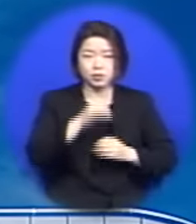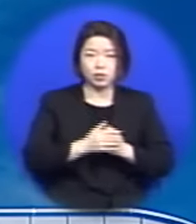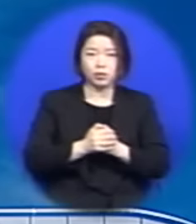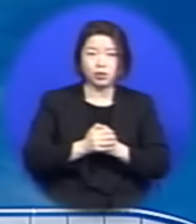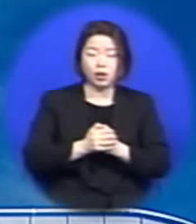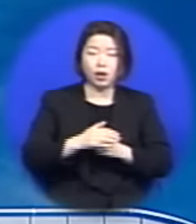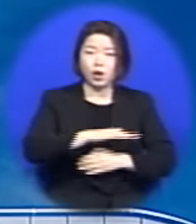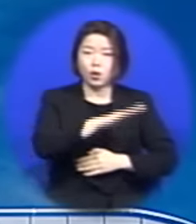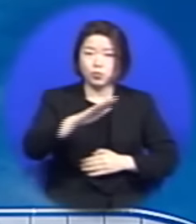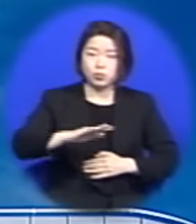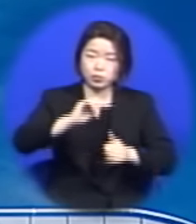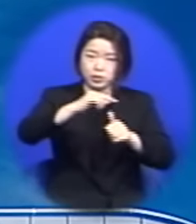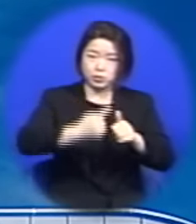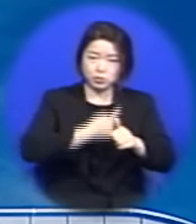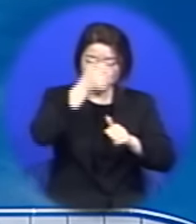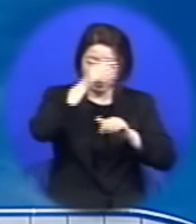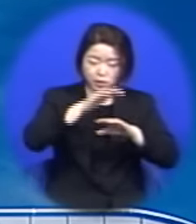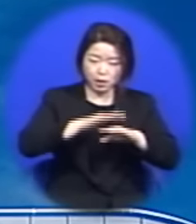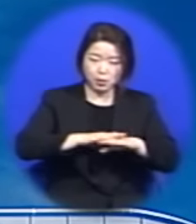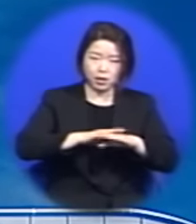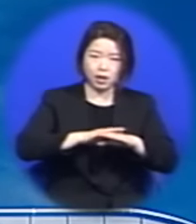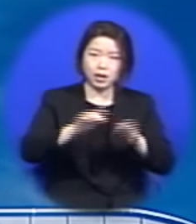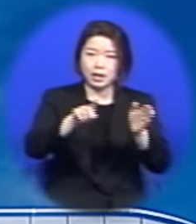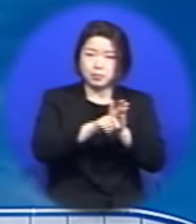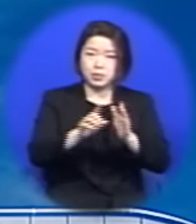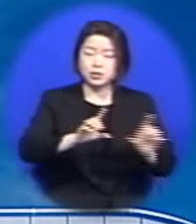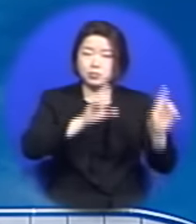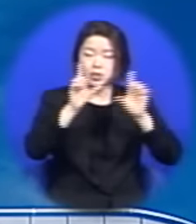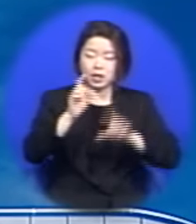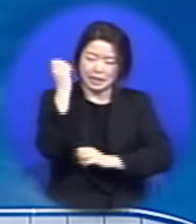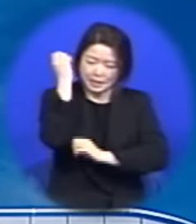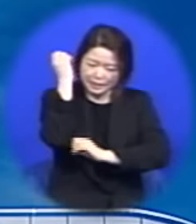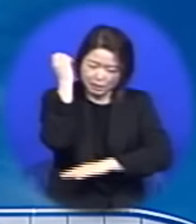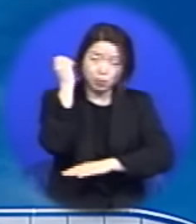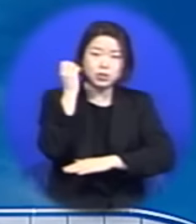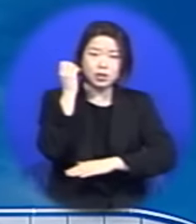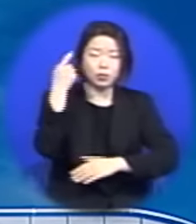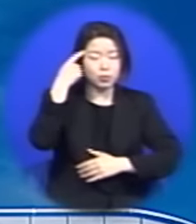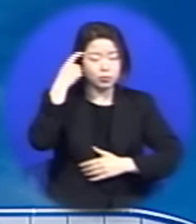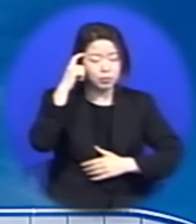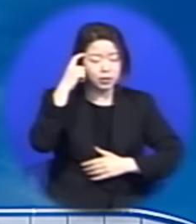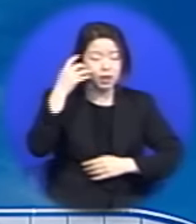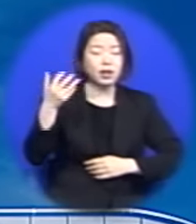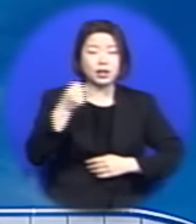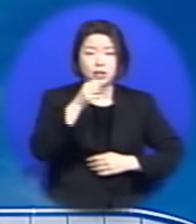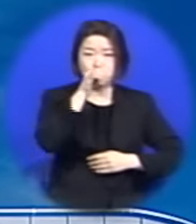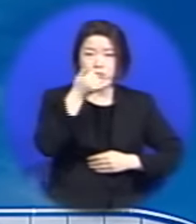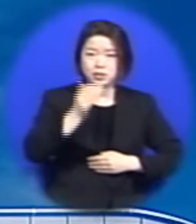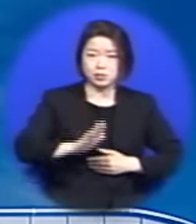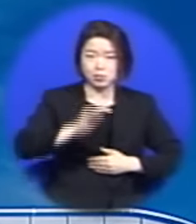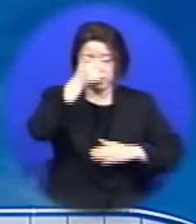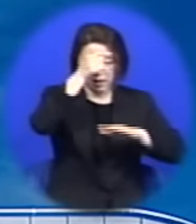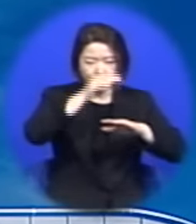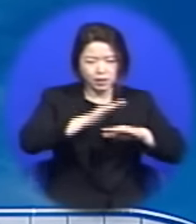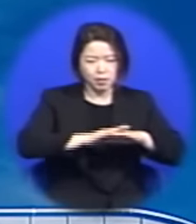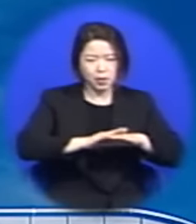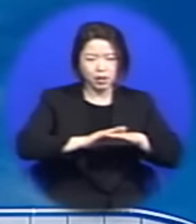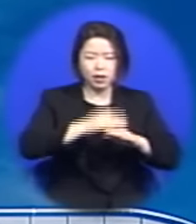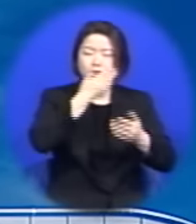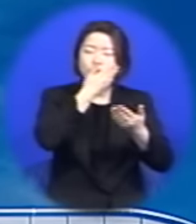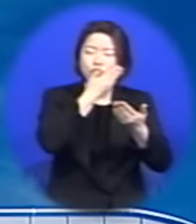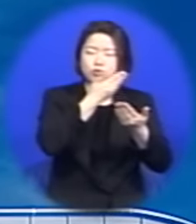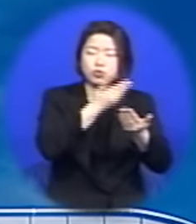신앙생활의 가장 기본이라고 스스로 알고는 있지만 그렇지만 아 예배가 그렇게 중요한